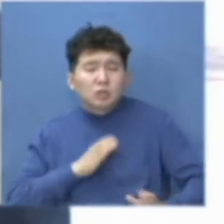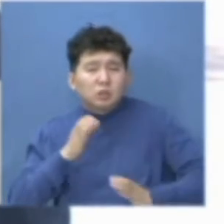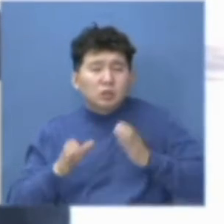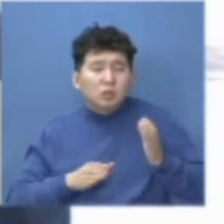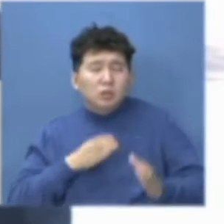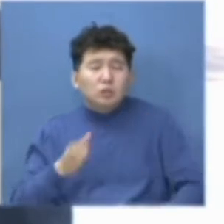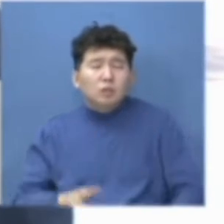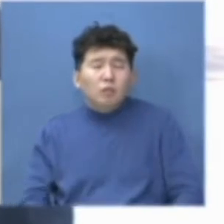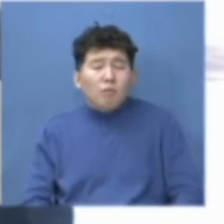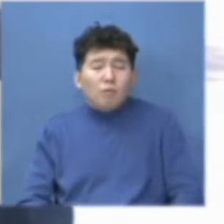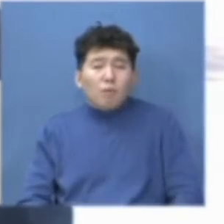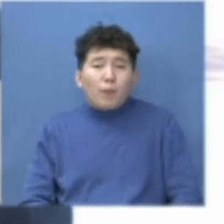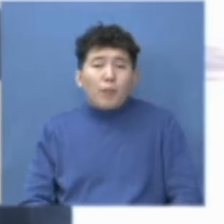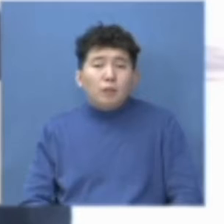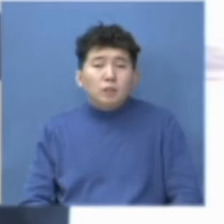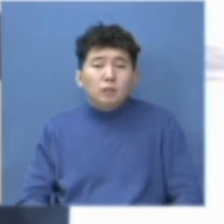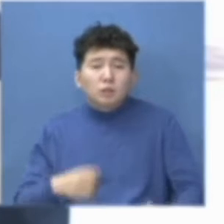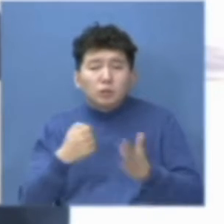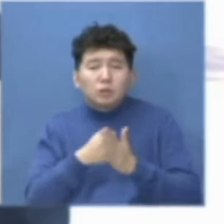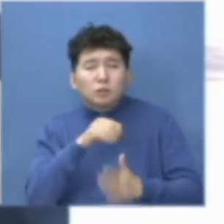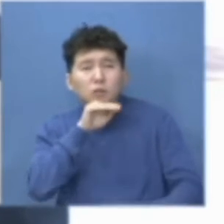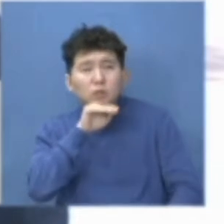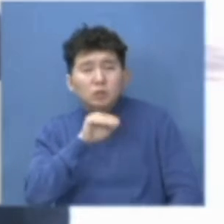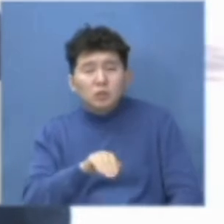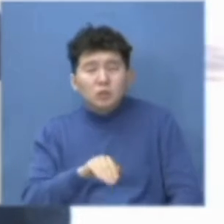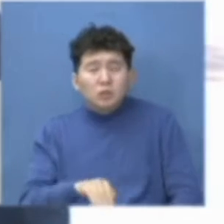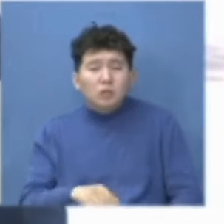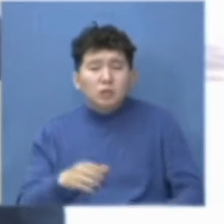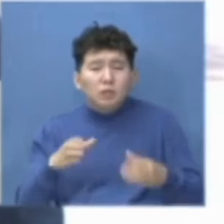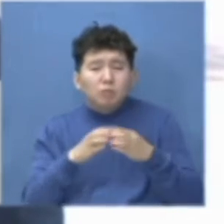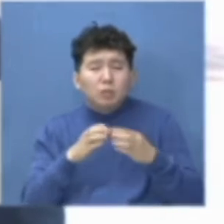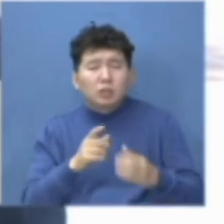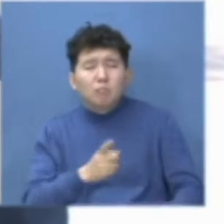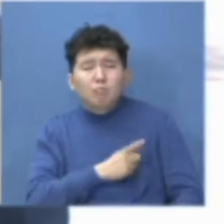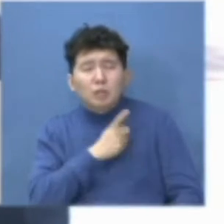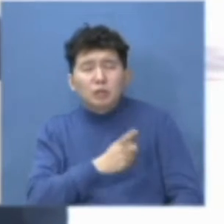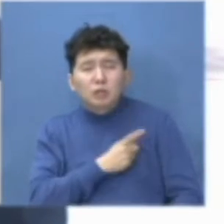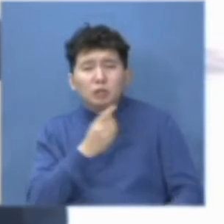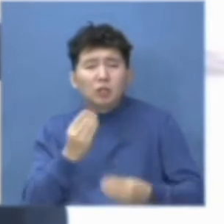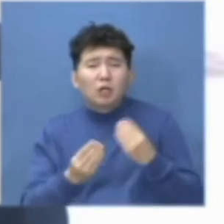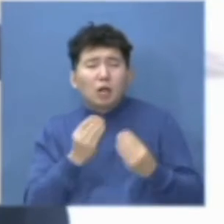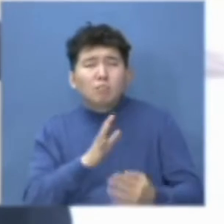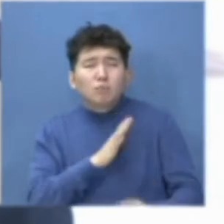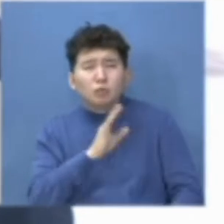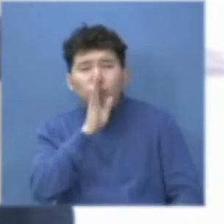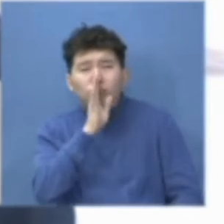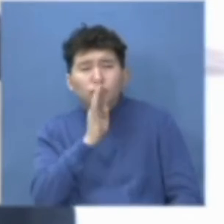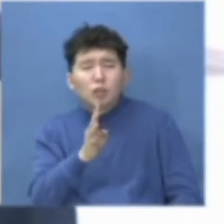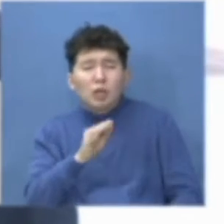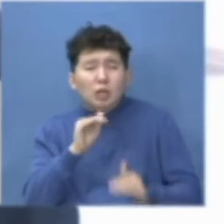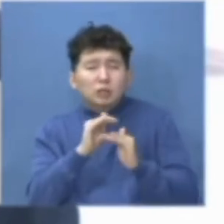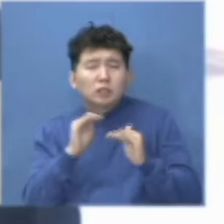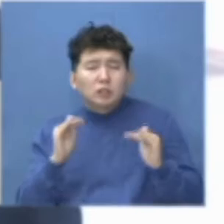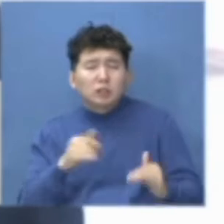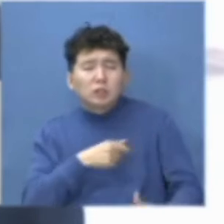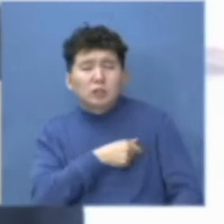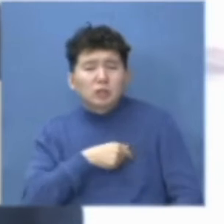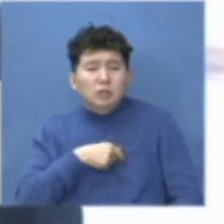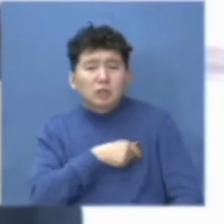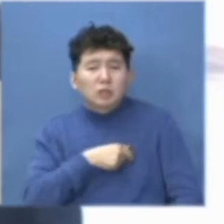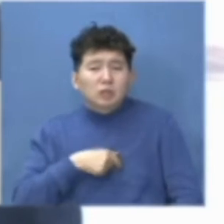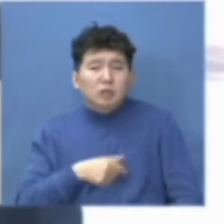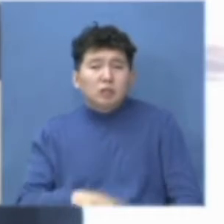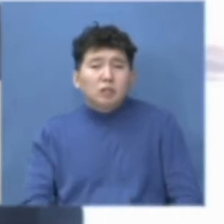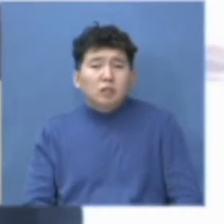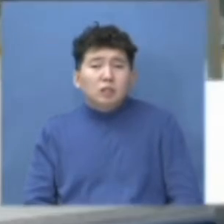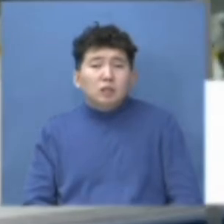и до профессионального уровня, поиграл и в командах мастеров. Ну, вот, уже 4 года я работаю детским тренером. И именно с этой командой,